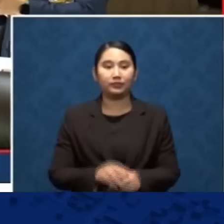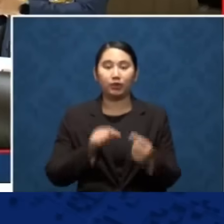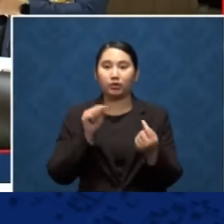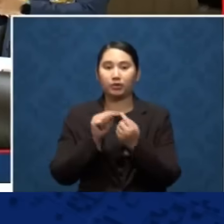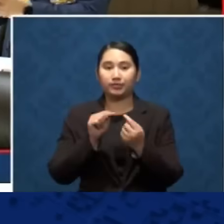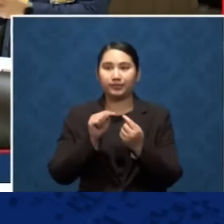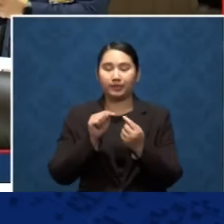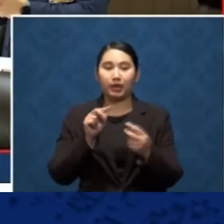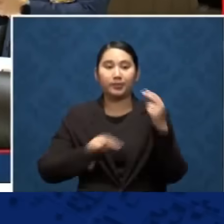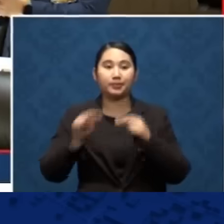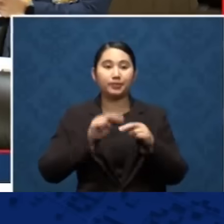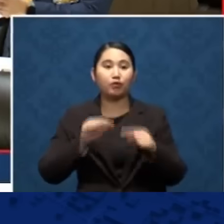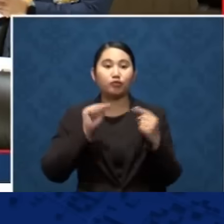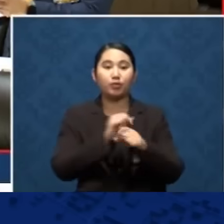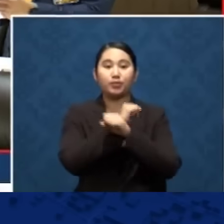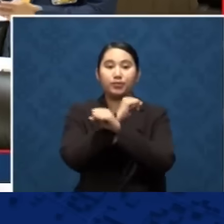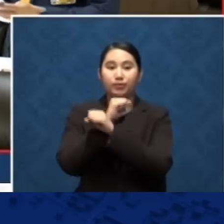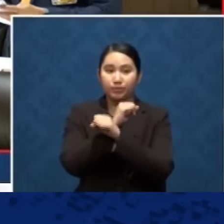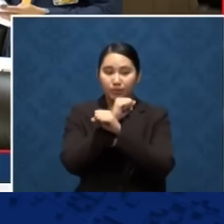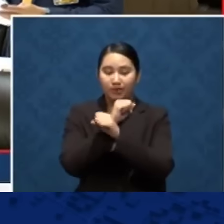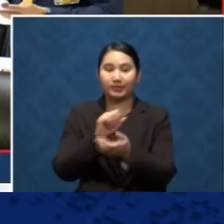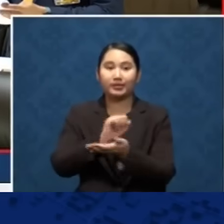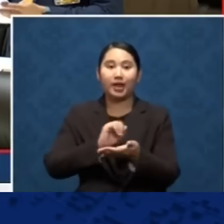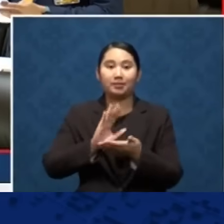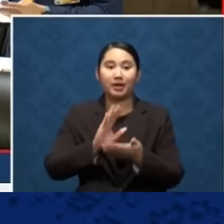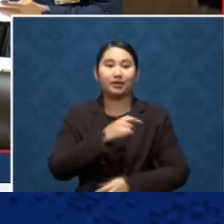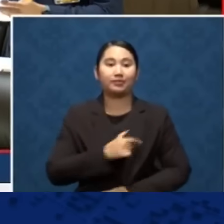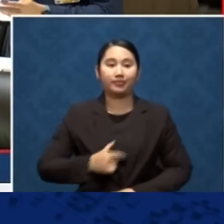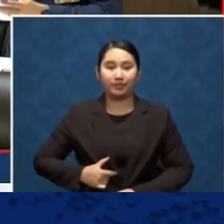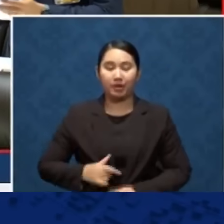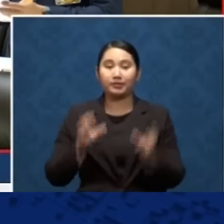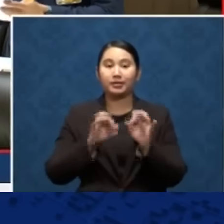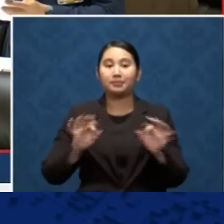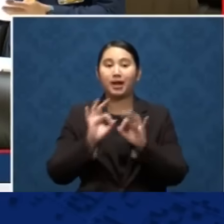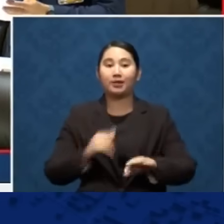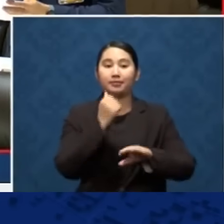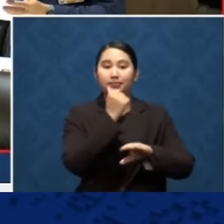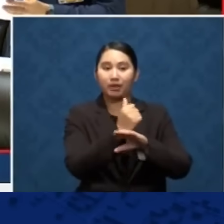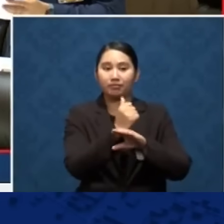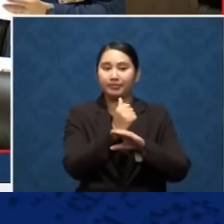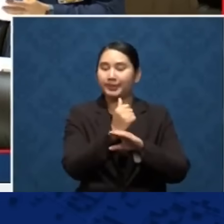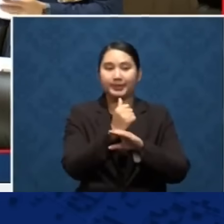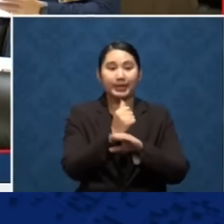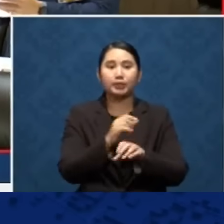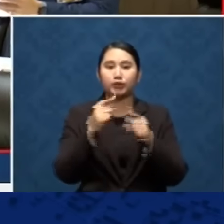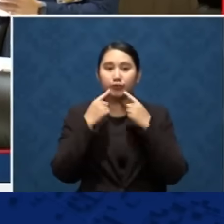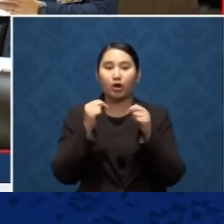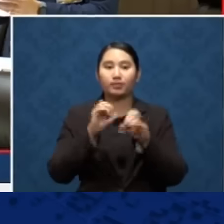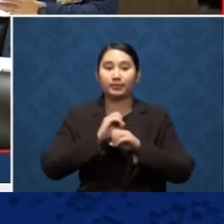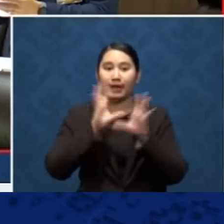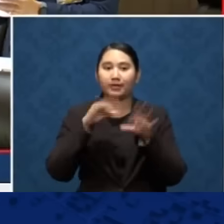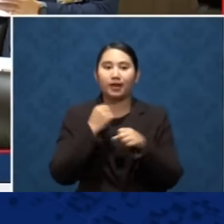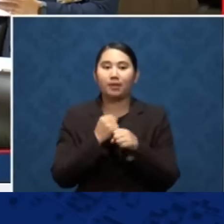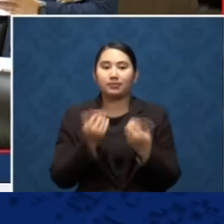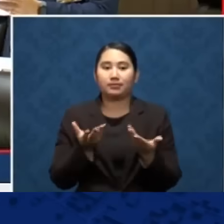ป้องสถาบันเบื้องสูงซึ่งเป็นสถาบันหลักของชาติไม่ได้ตอบให้ชัดเจนครับว่าท่านจะทำอย่